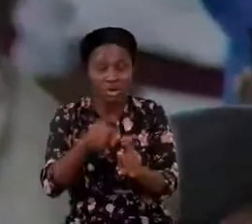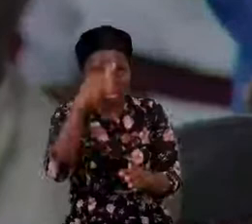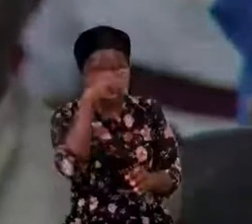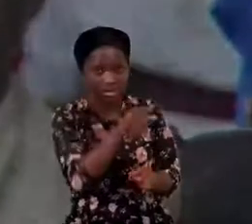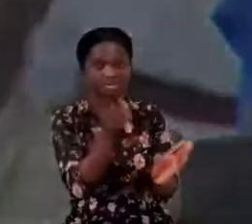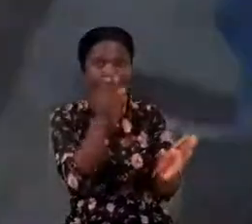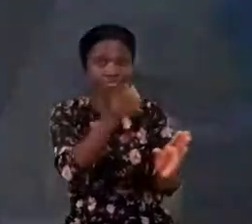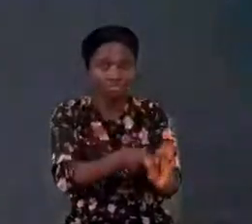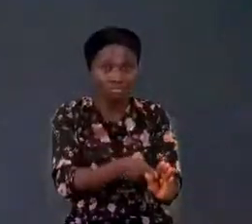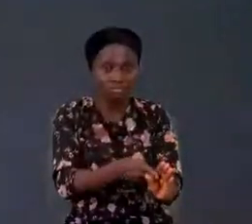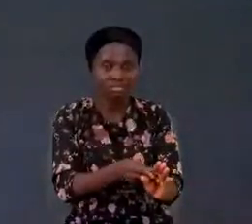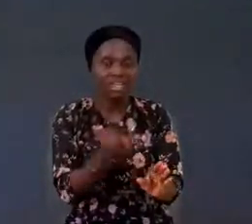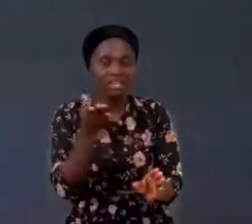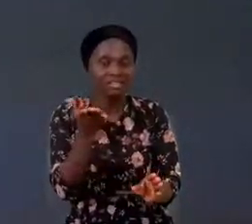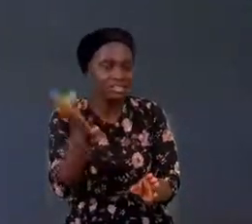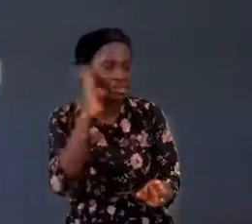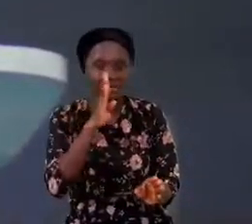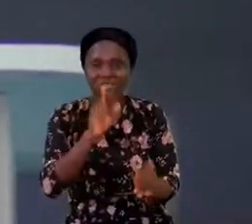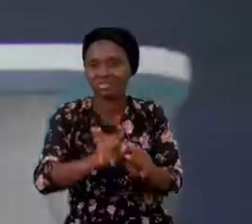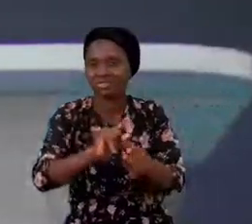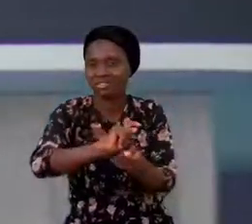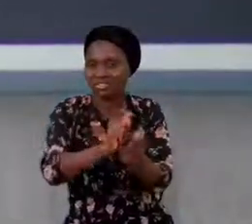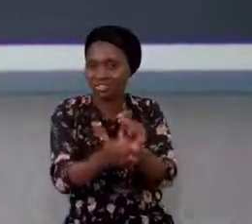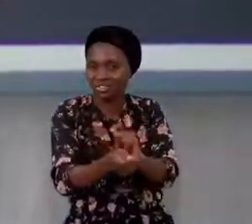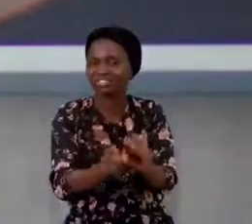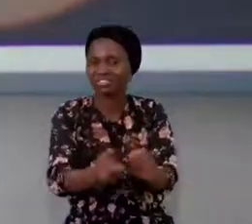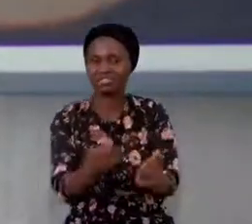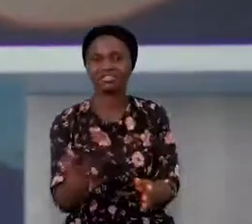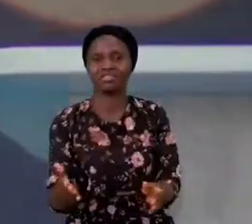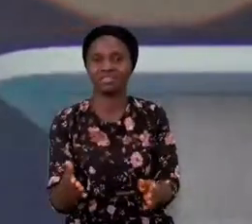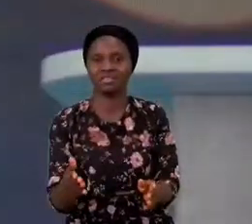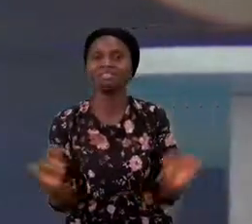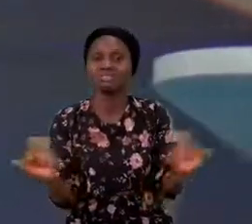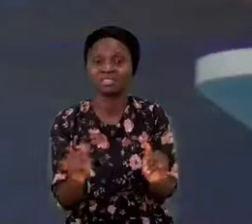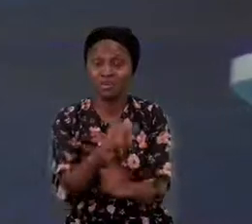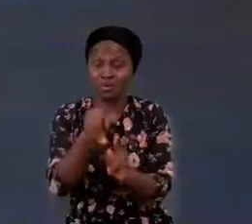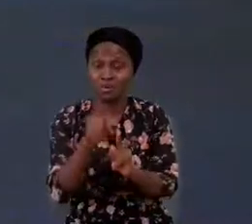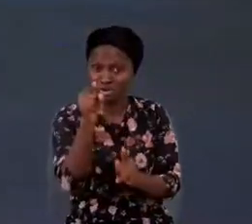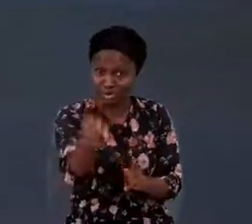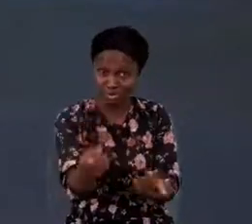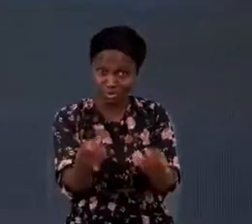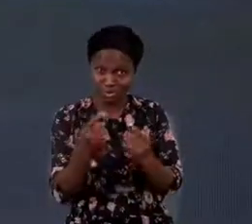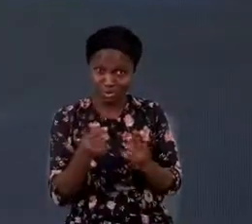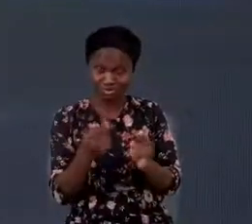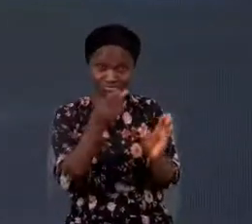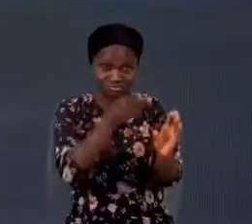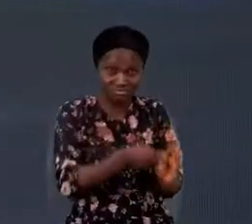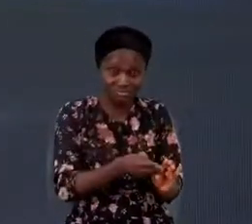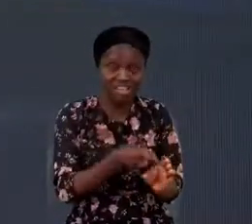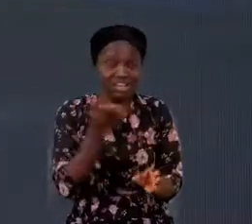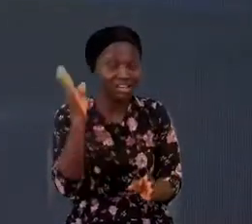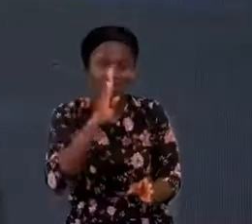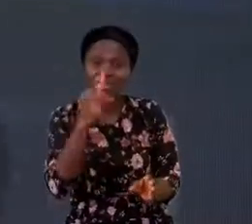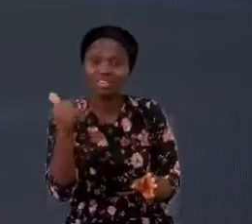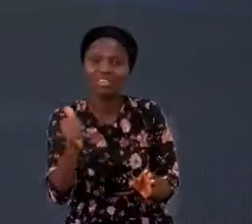changement. Les autres parlent d'échec, les autres parlent de la défaite, les autres parlent d'impossibilité. Mais,